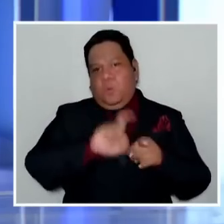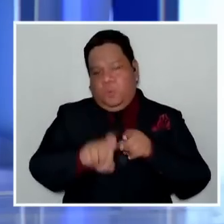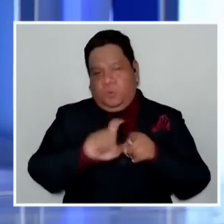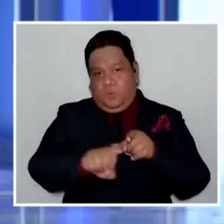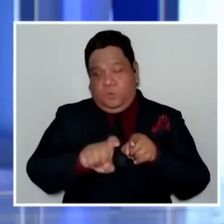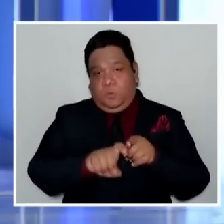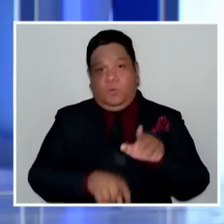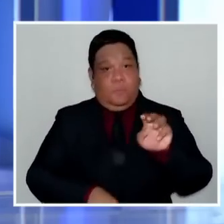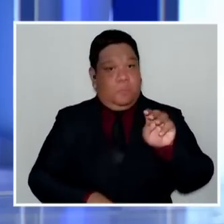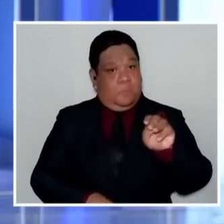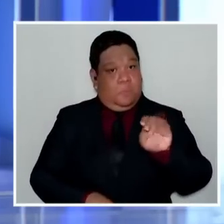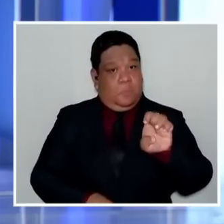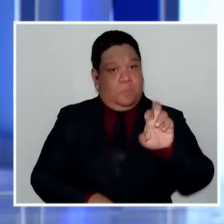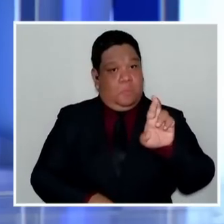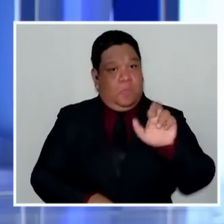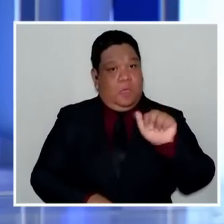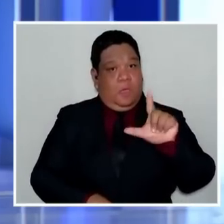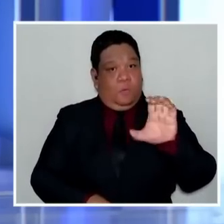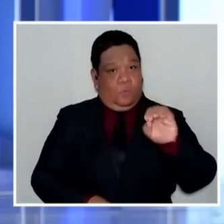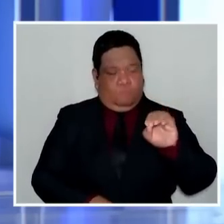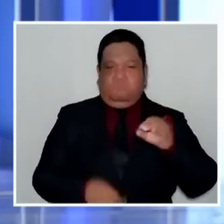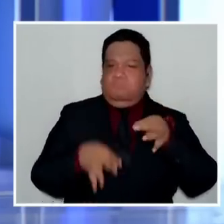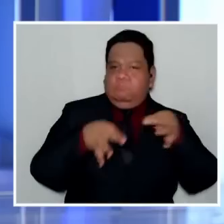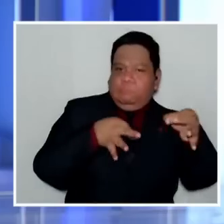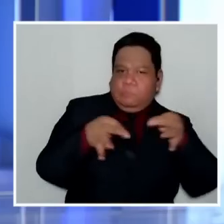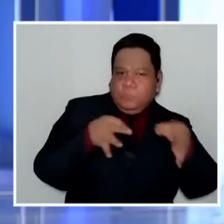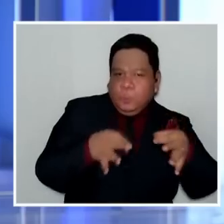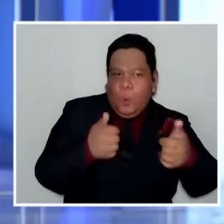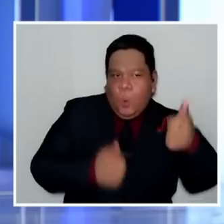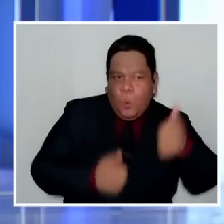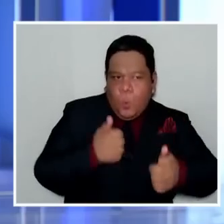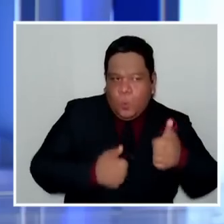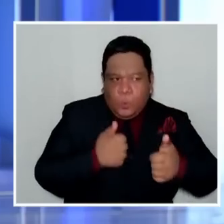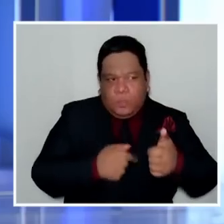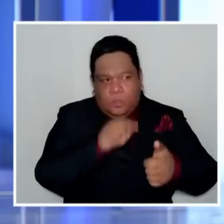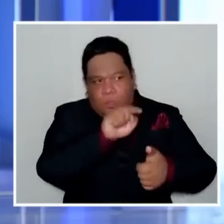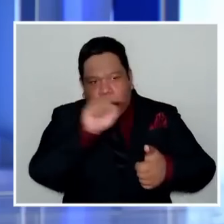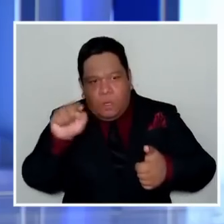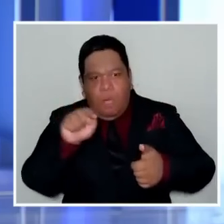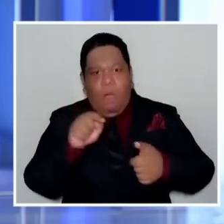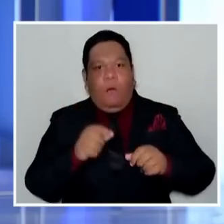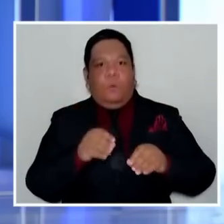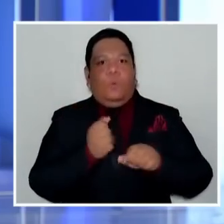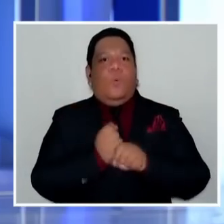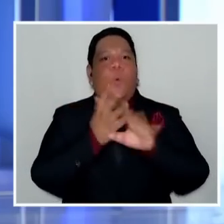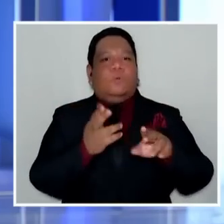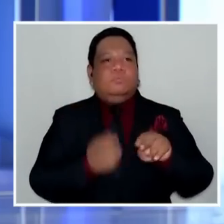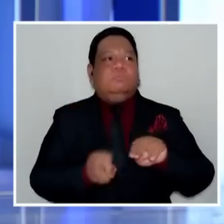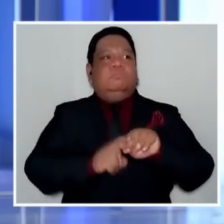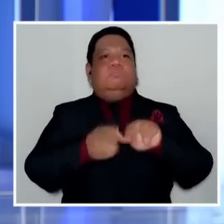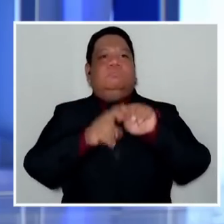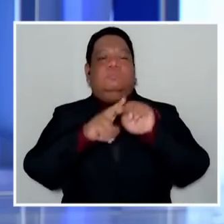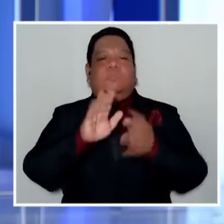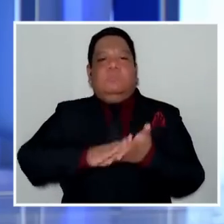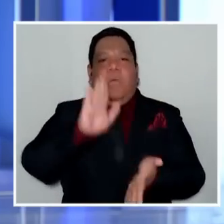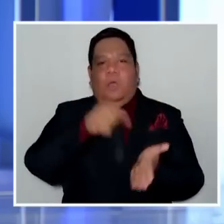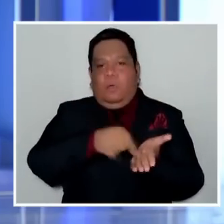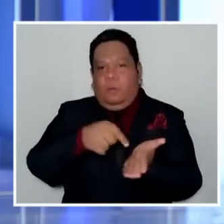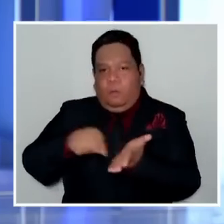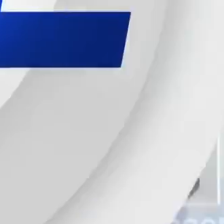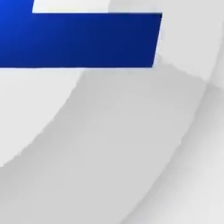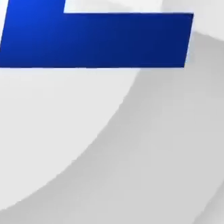mga appliances na nagpapalaki sa electricity bill ngayong tag-init. Nagpapatrol, Alvin El